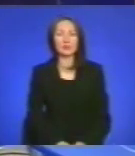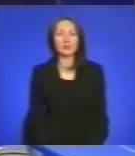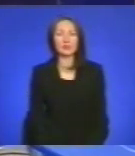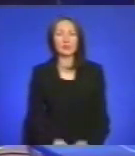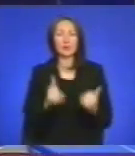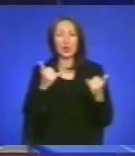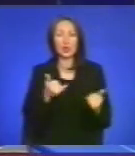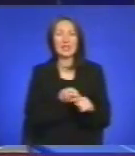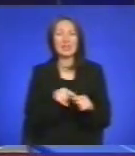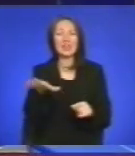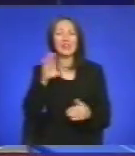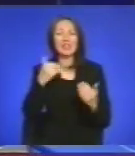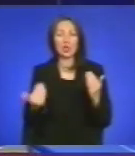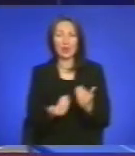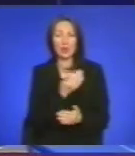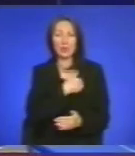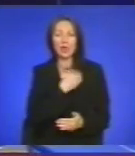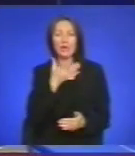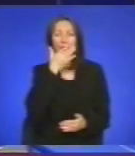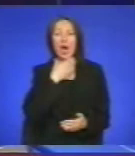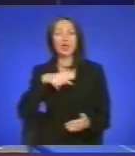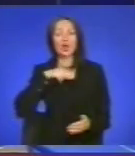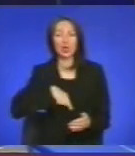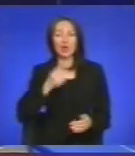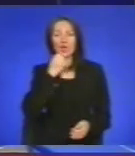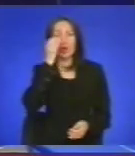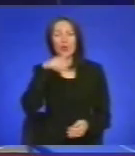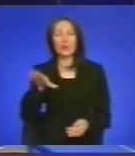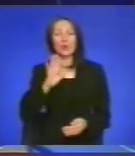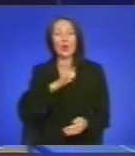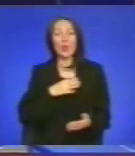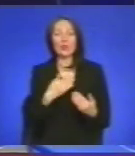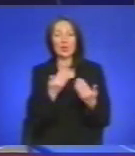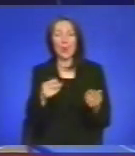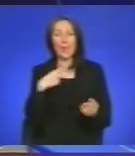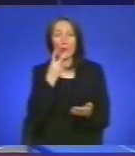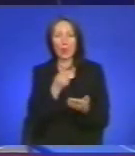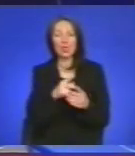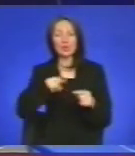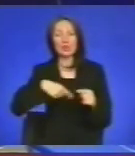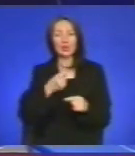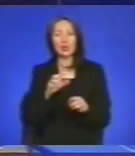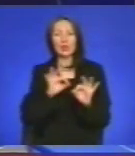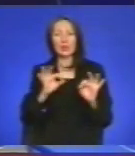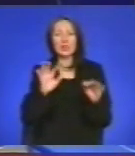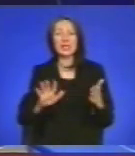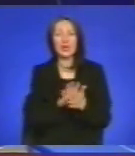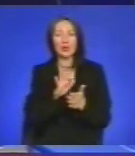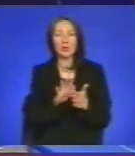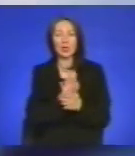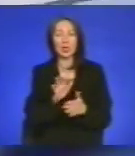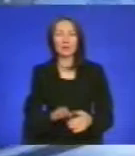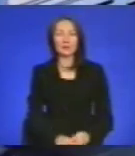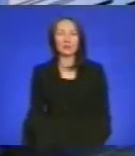На сьогодні це всі новини. Бажаю вам гарного настрою. Дякую всім, хто був з нами, і побачимось у наступних інформаційних випусках.